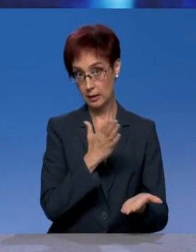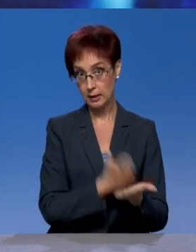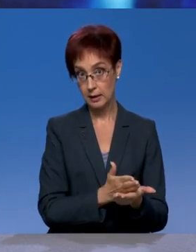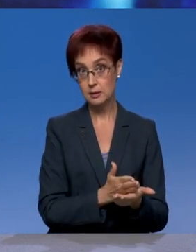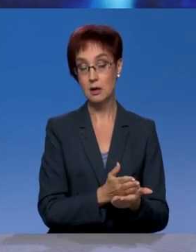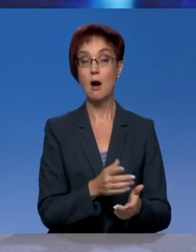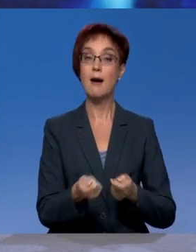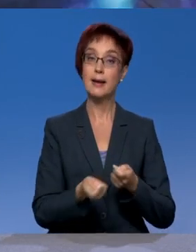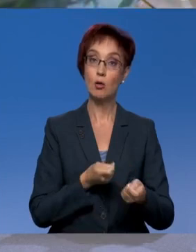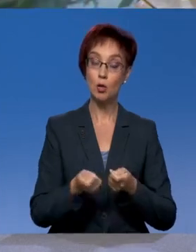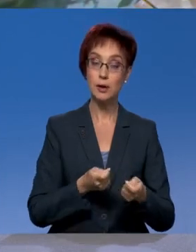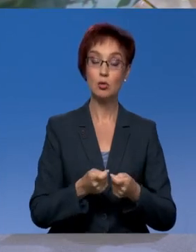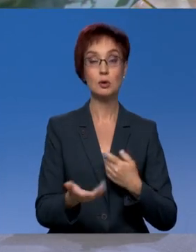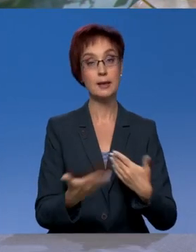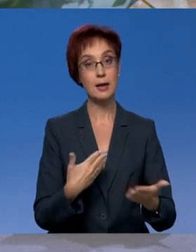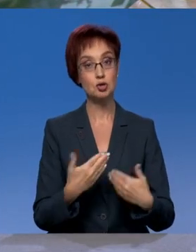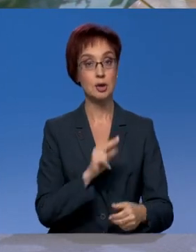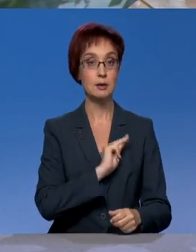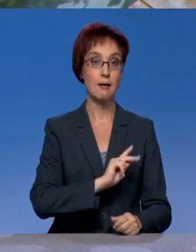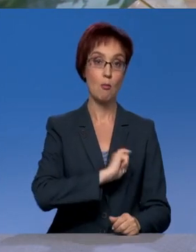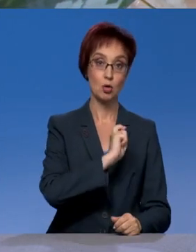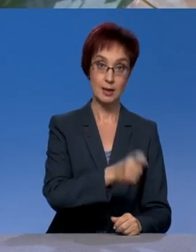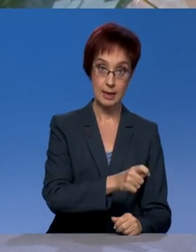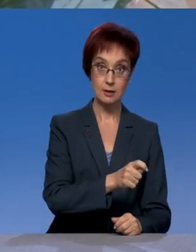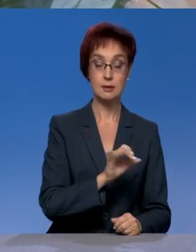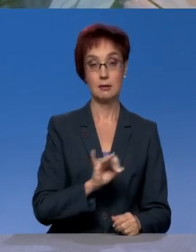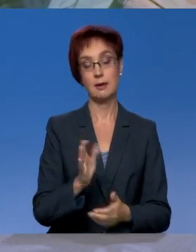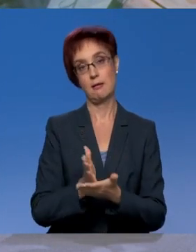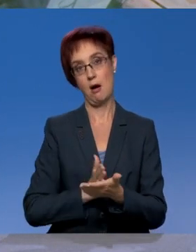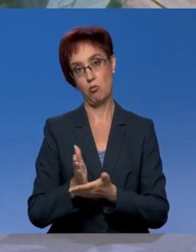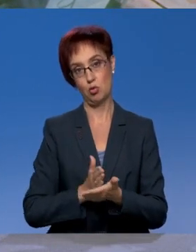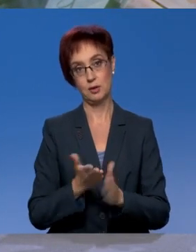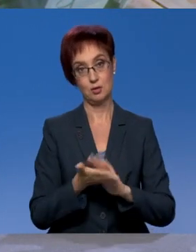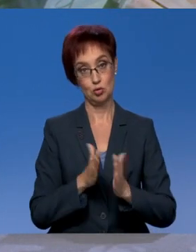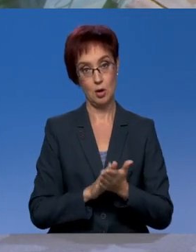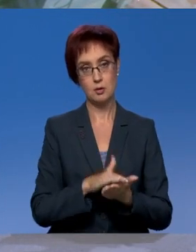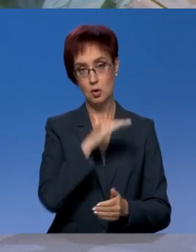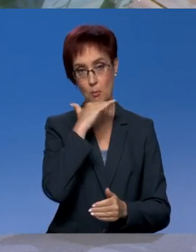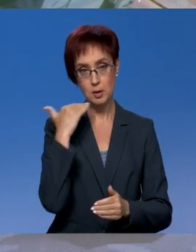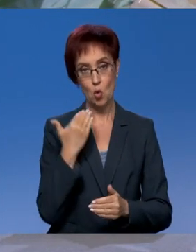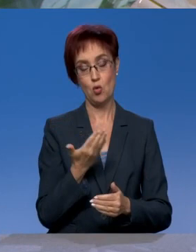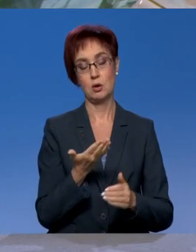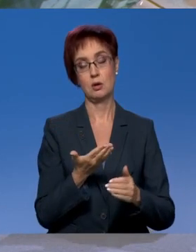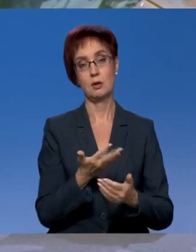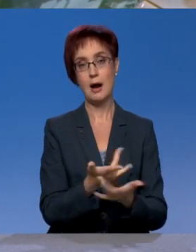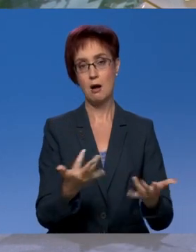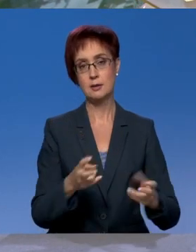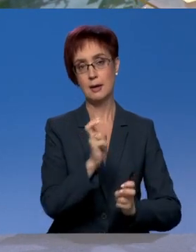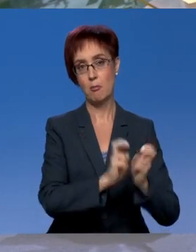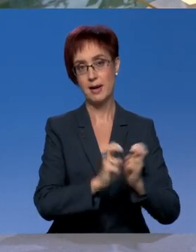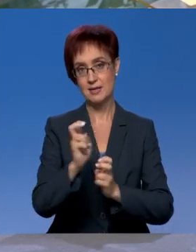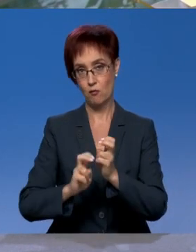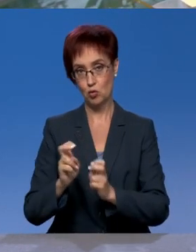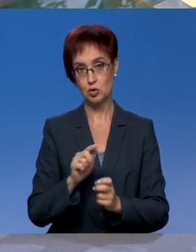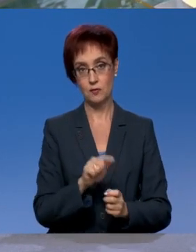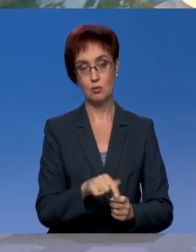и работника. Вы понимаете, ситуаций очень много, и на разных производствах, если вот работает отдел, и нужно что-то срочно сделать, да, приходит начальник и говорит,